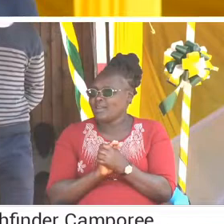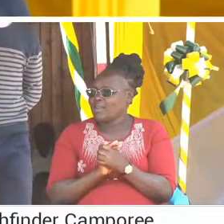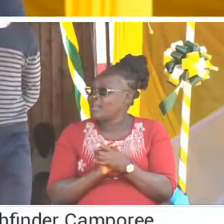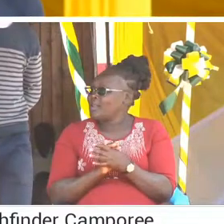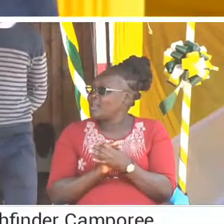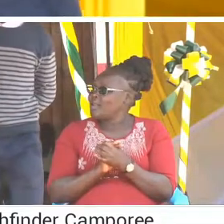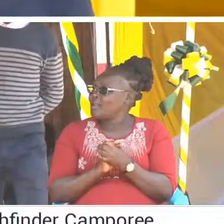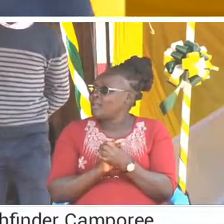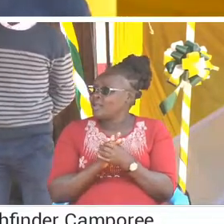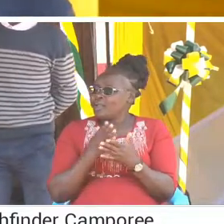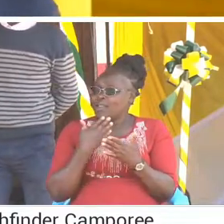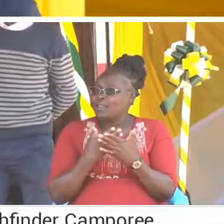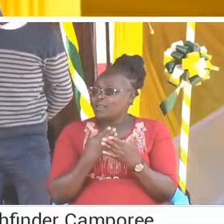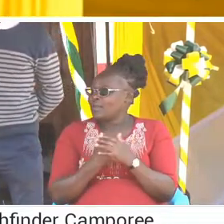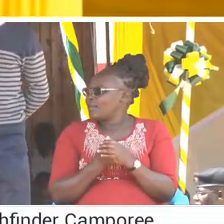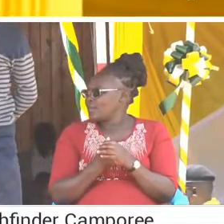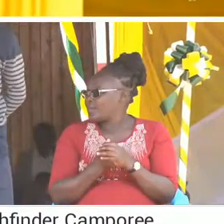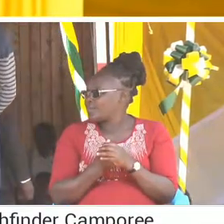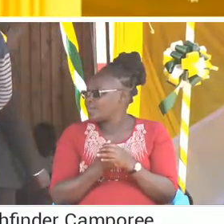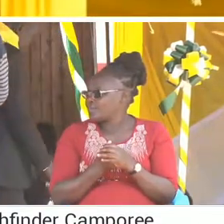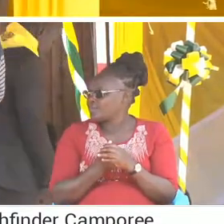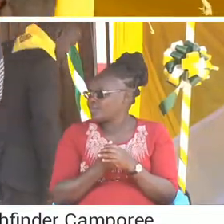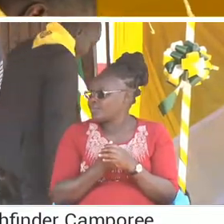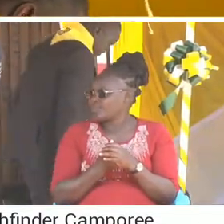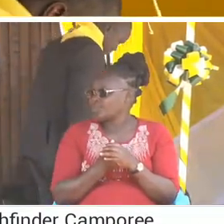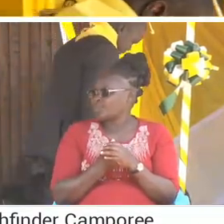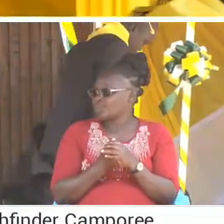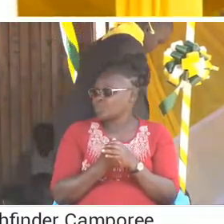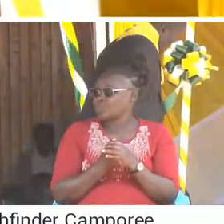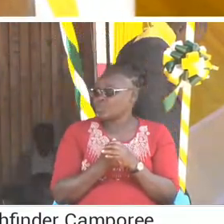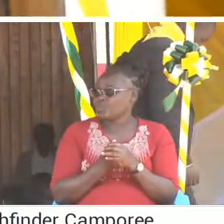sana, karibu sana mheshimiwa Leldi.